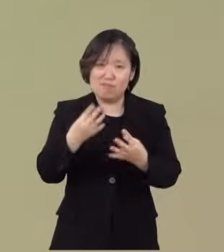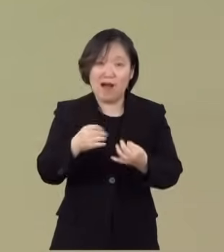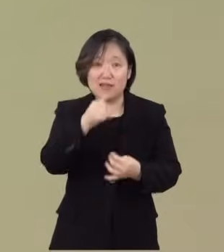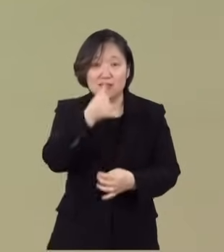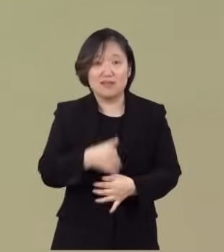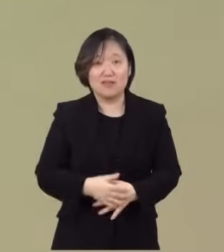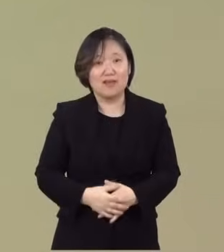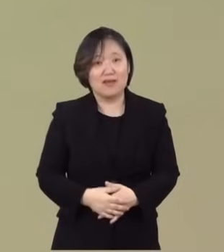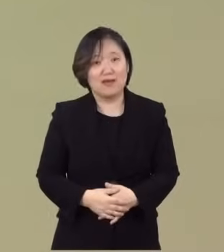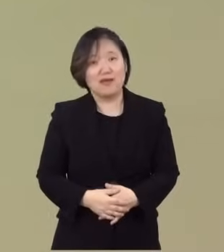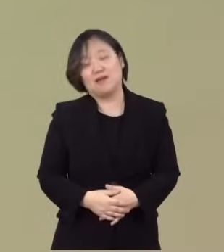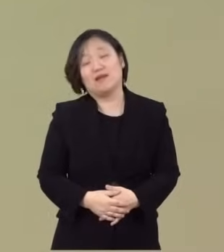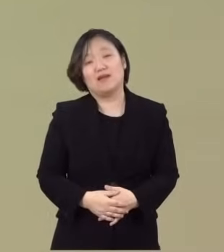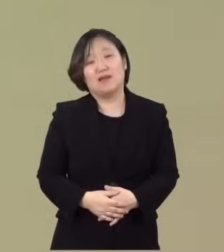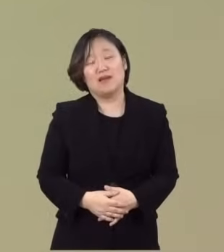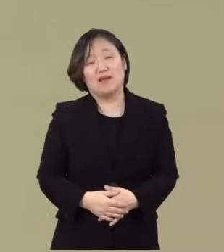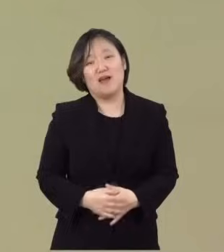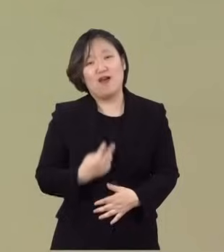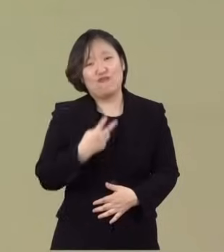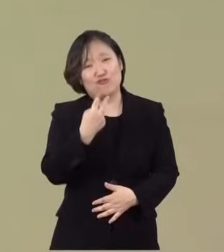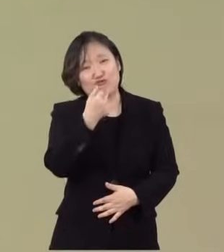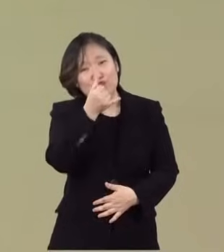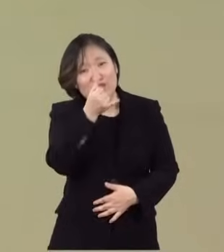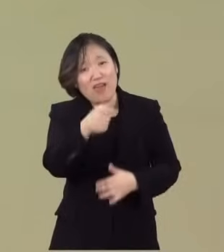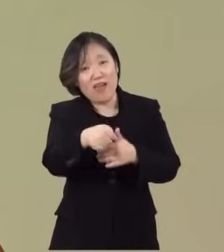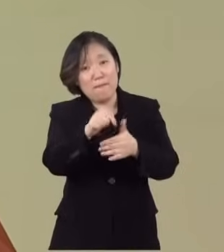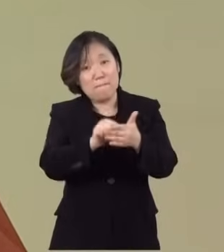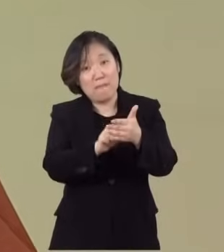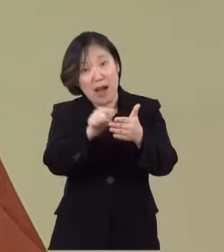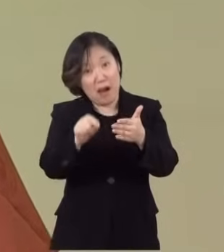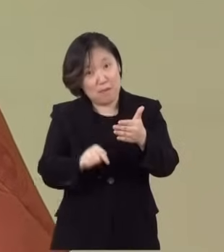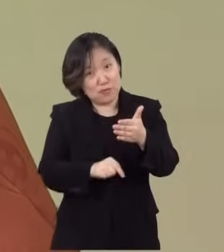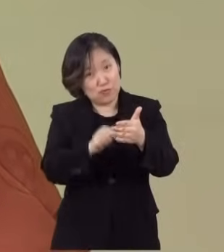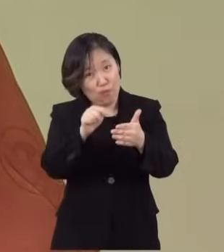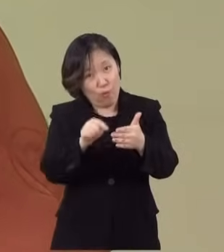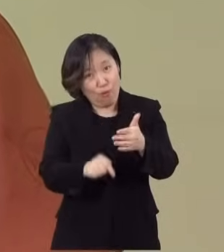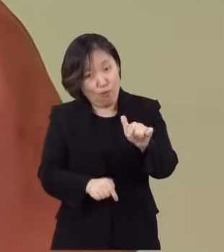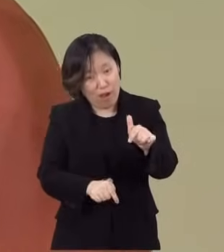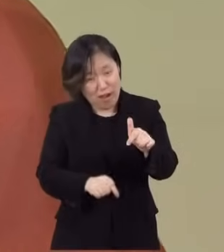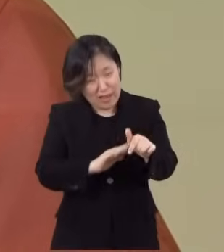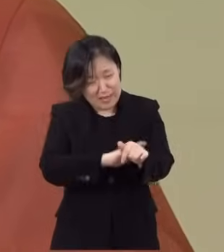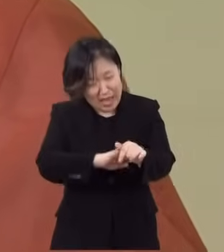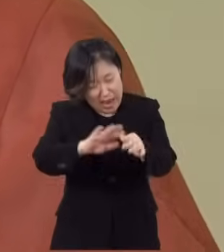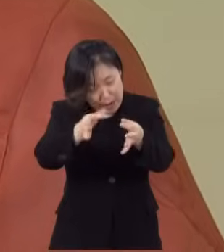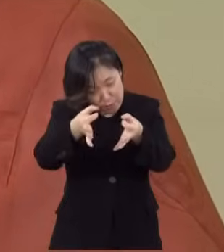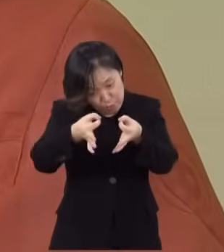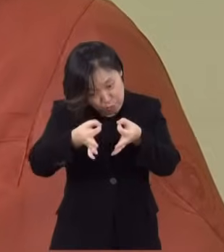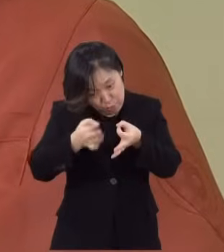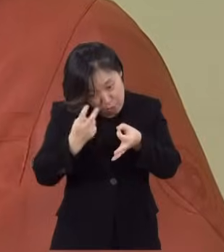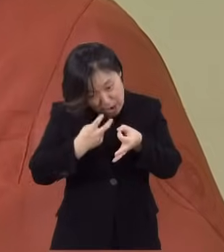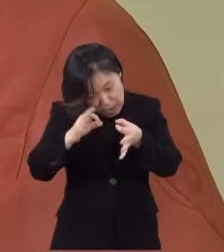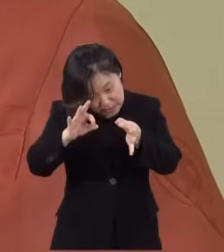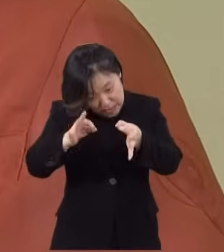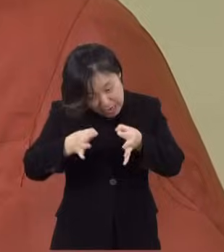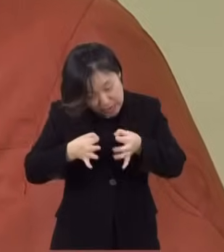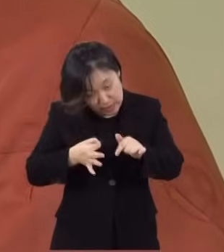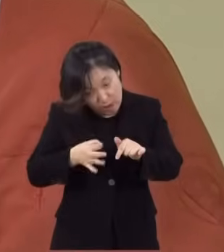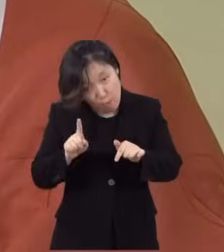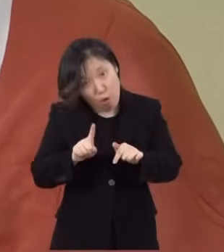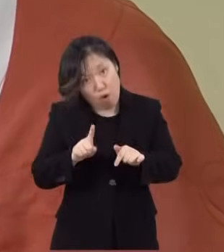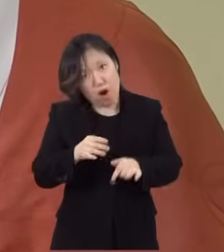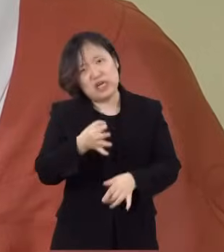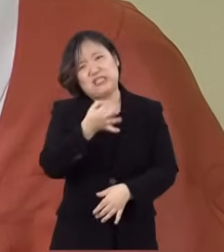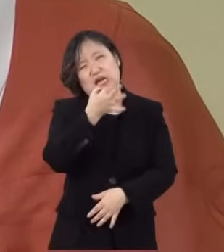망상이 가득합니다 우리 중생들 마음 속속들이 우리 마음을 살펴보면